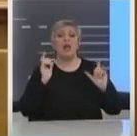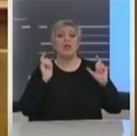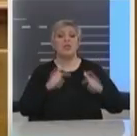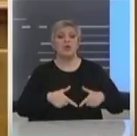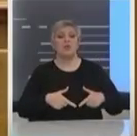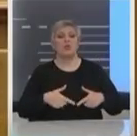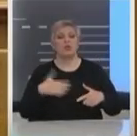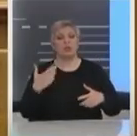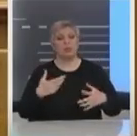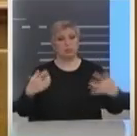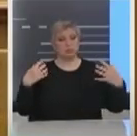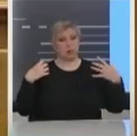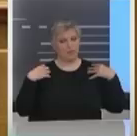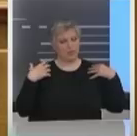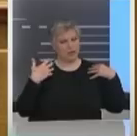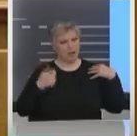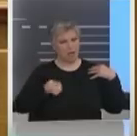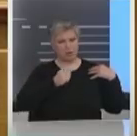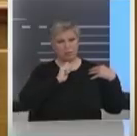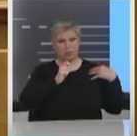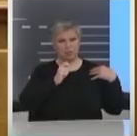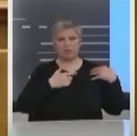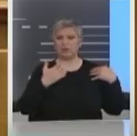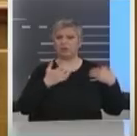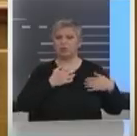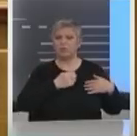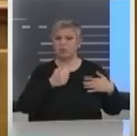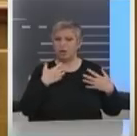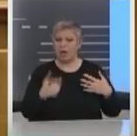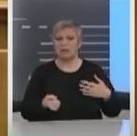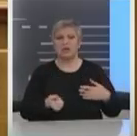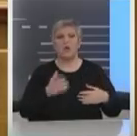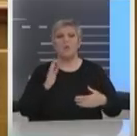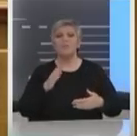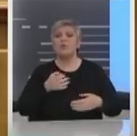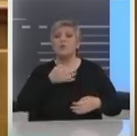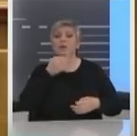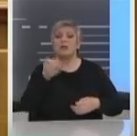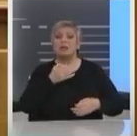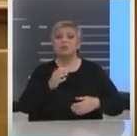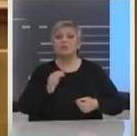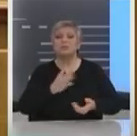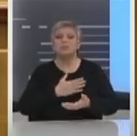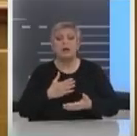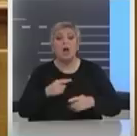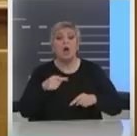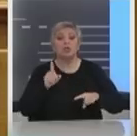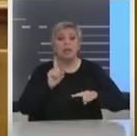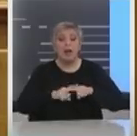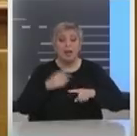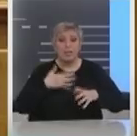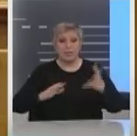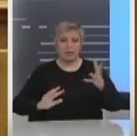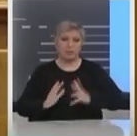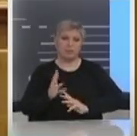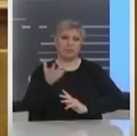δύναμη πολιτικά υπεύθυνη, αξιόπιστη και εγγυάται τη μακροπρόθεσμη θετική προοπτική της χώρας.